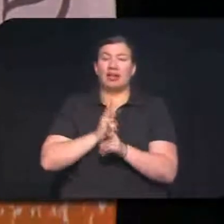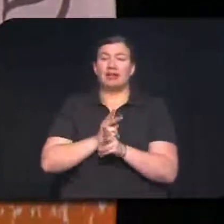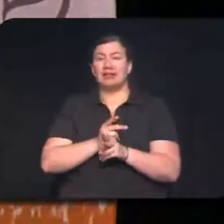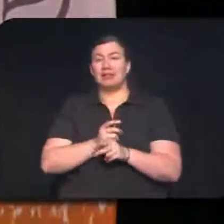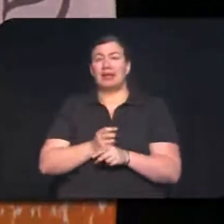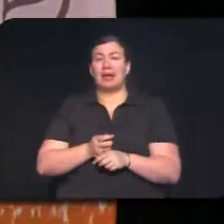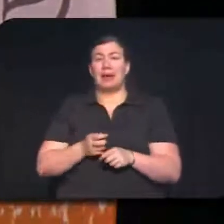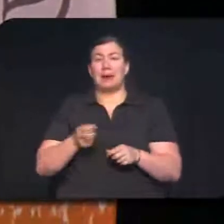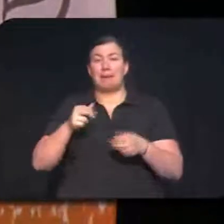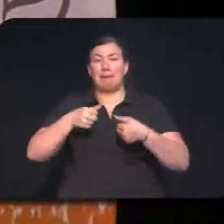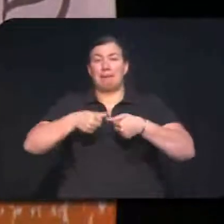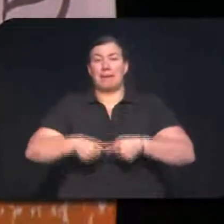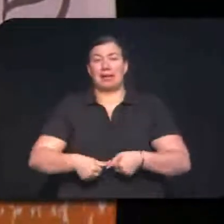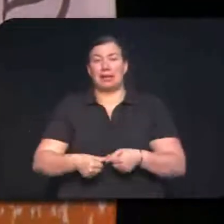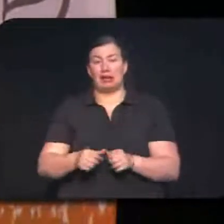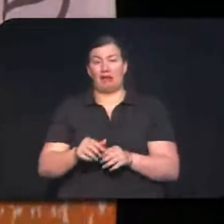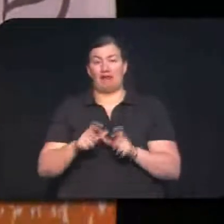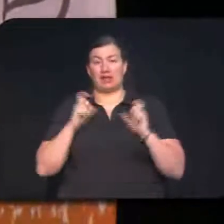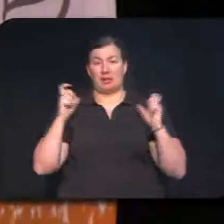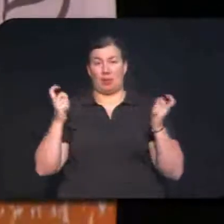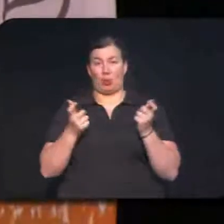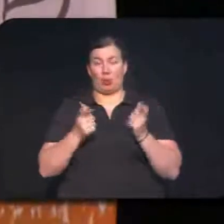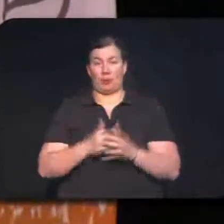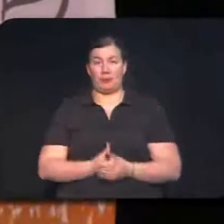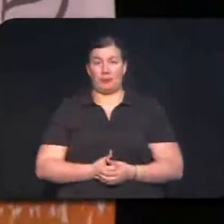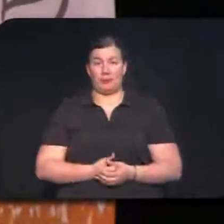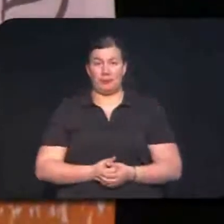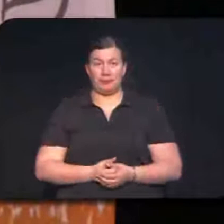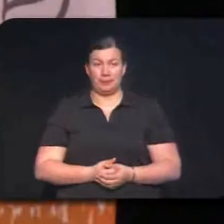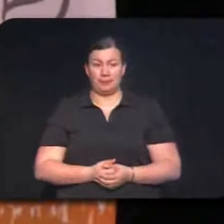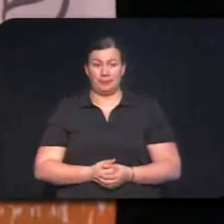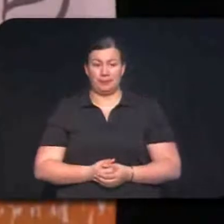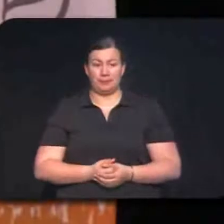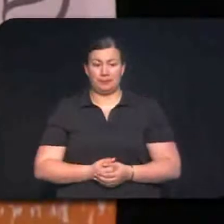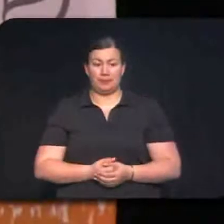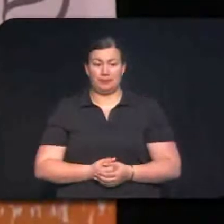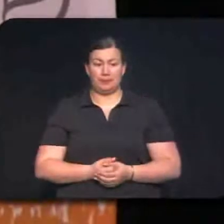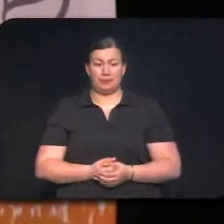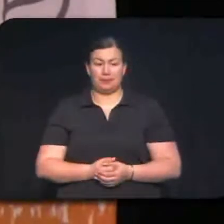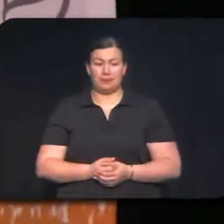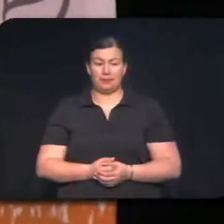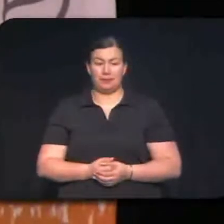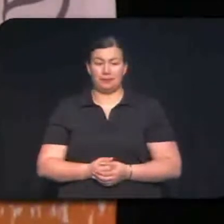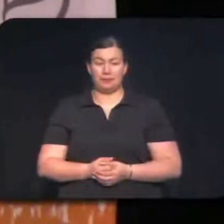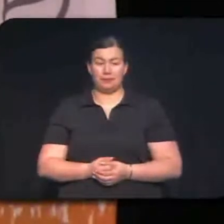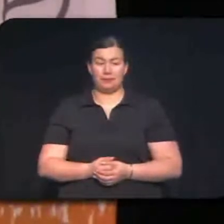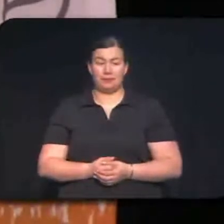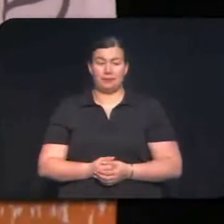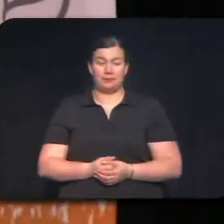Michael Renner Holger Burbach Mike große Hering Oliver Grube